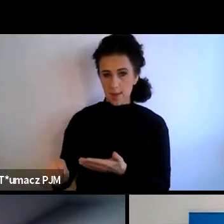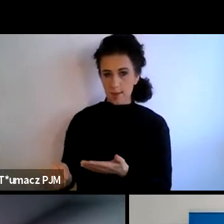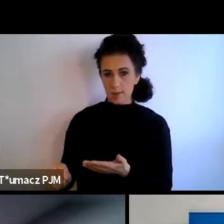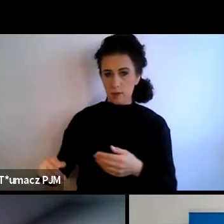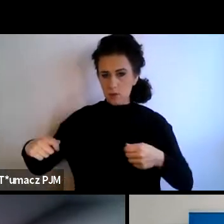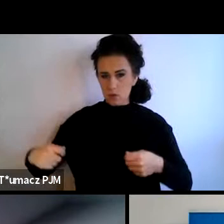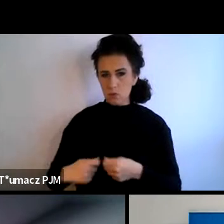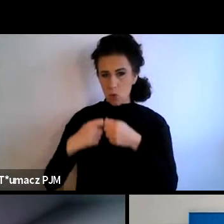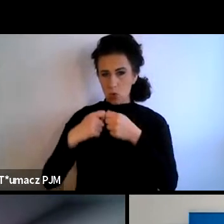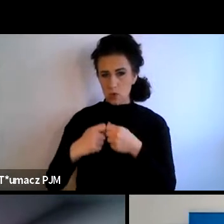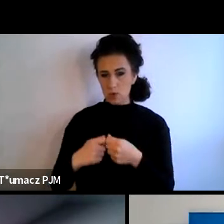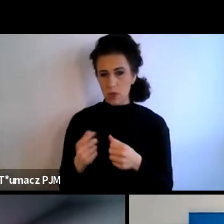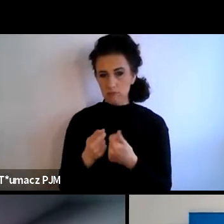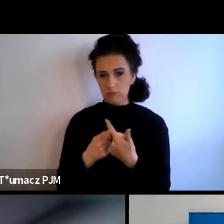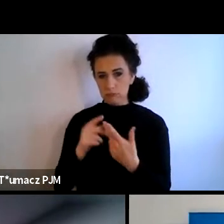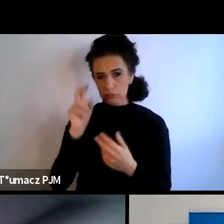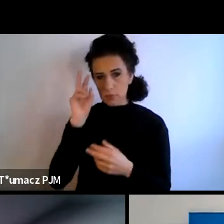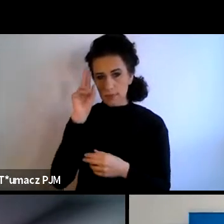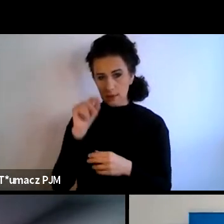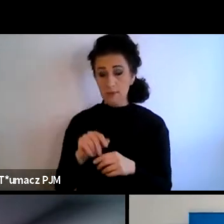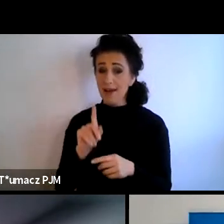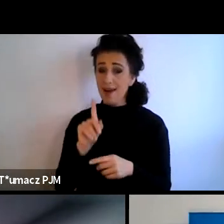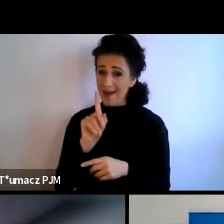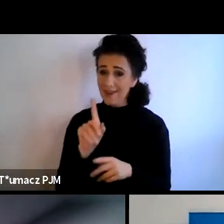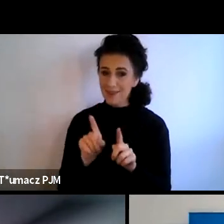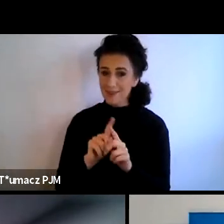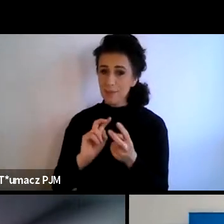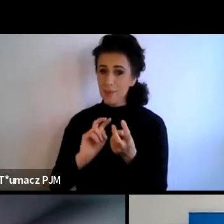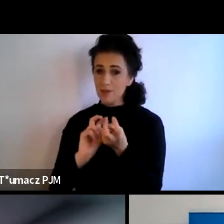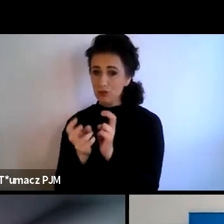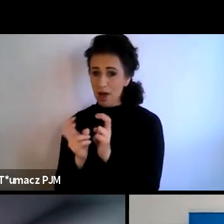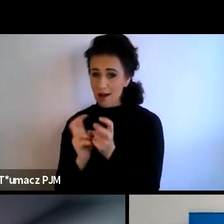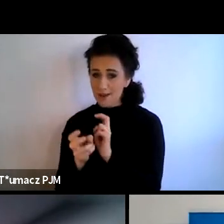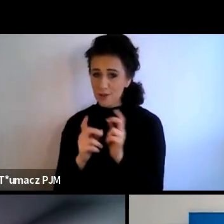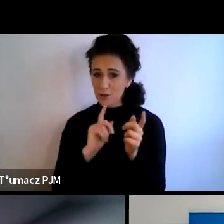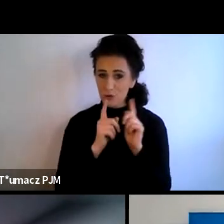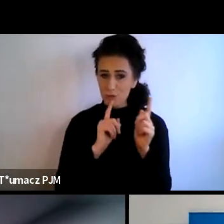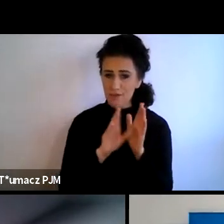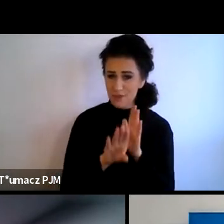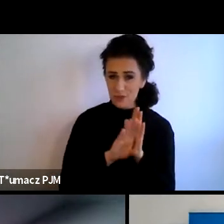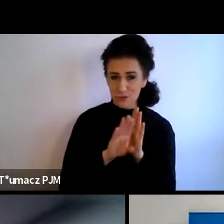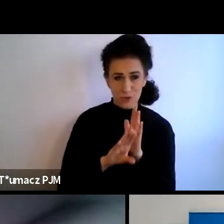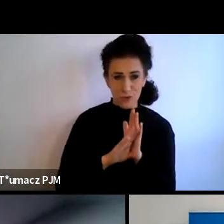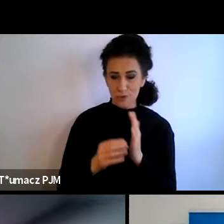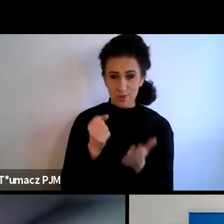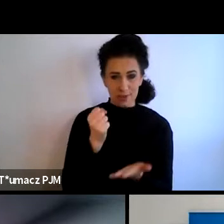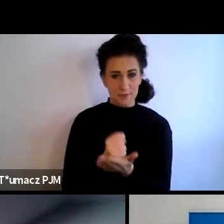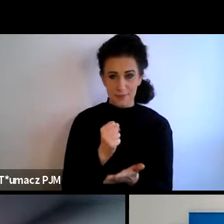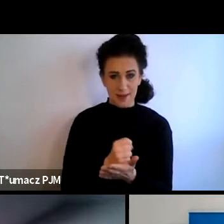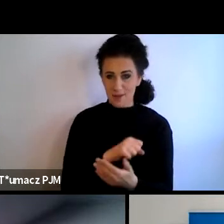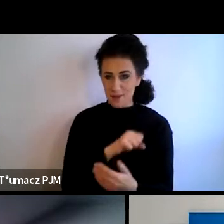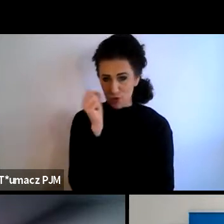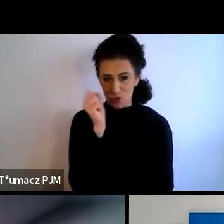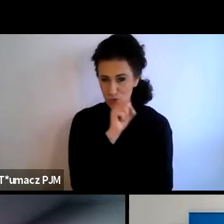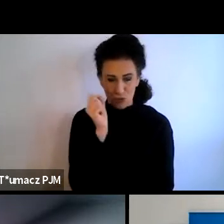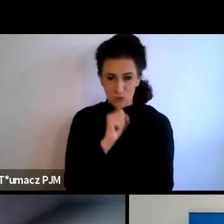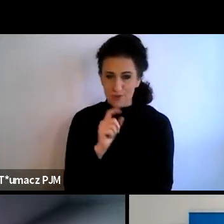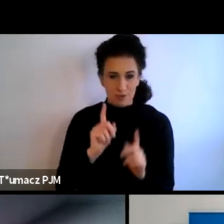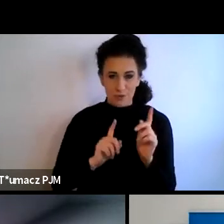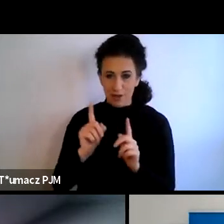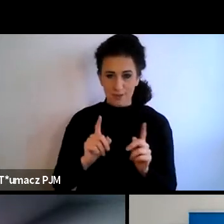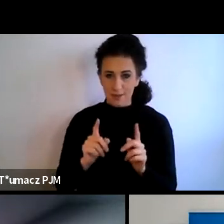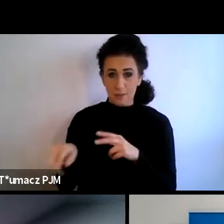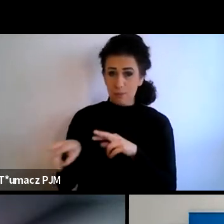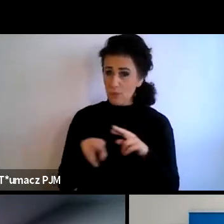redagują, ale również grają w szachy i rozmawiają, za przeproszeniem, o pierdołach. I to jest bardzo istotne, bo w tej chwili, kiedy wrócili do